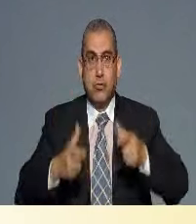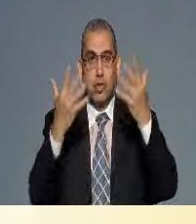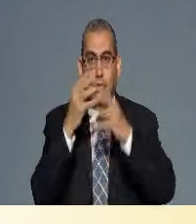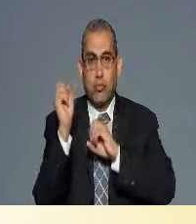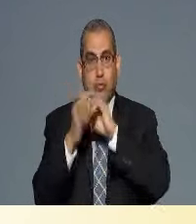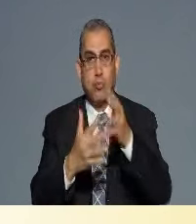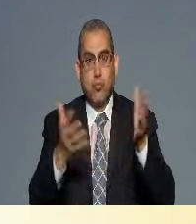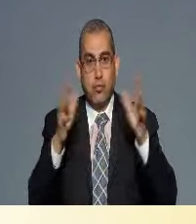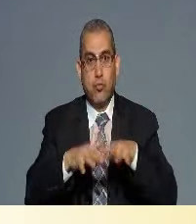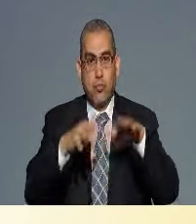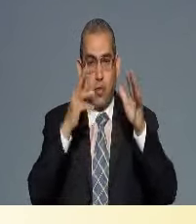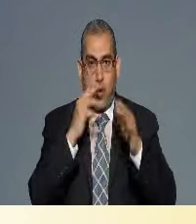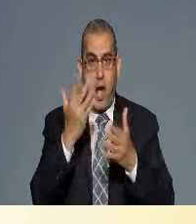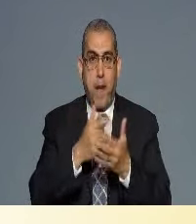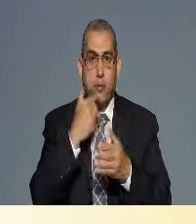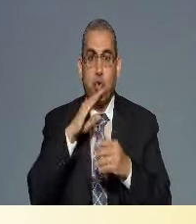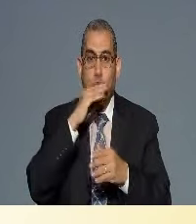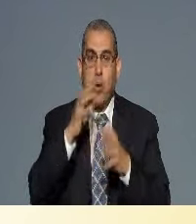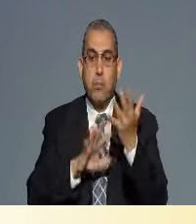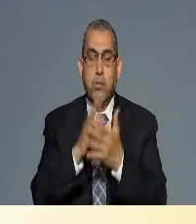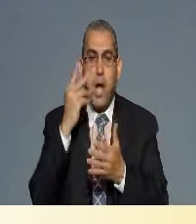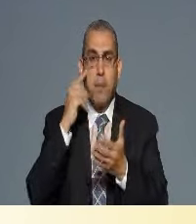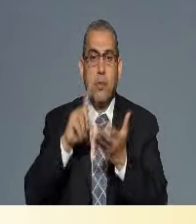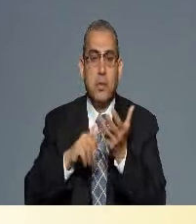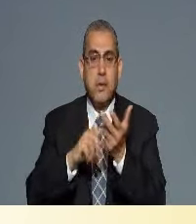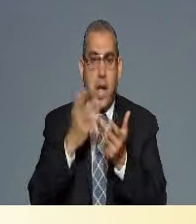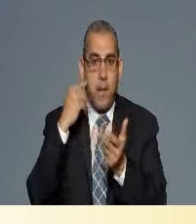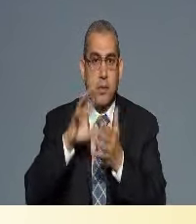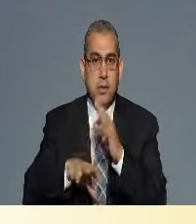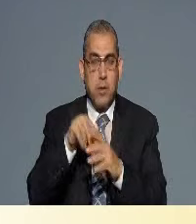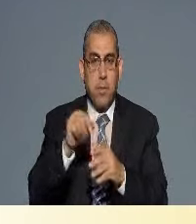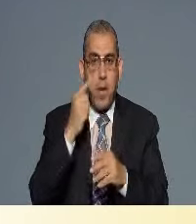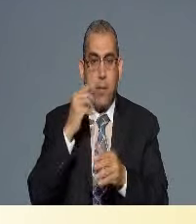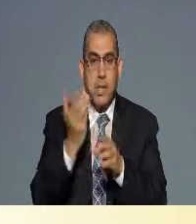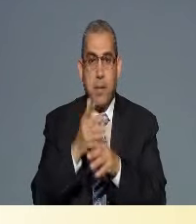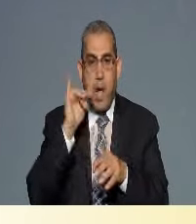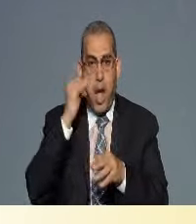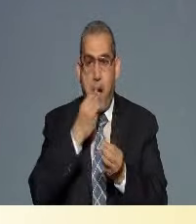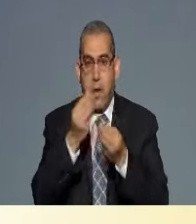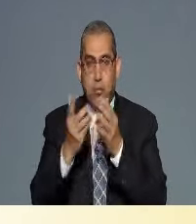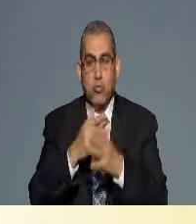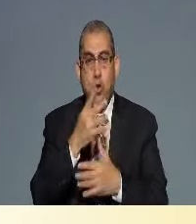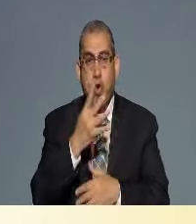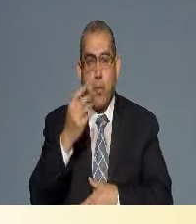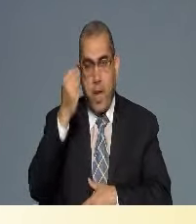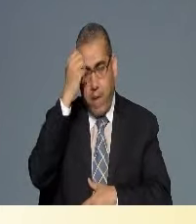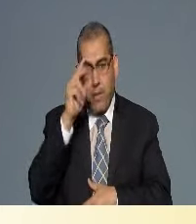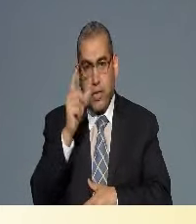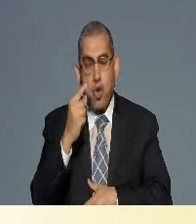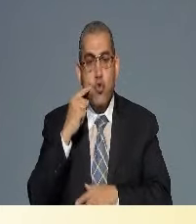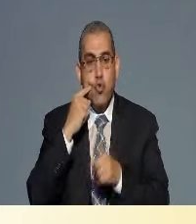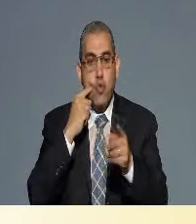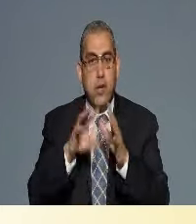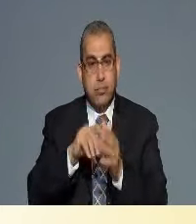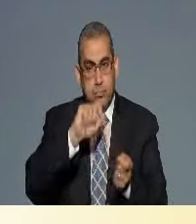وهنذكر سيادتك دلوقتي ايه المشاكل اللي بتواجهنا في الصناعات العلفيه. احنا امام 400 الف طن سكر عشان نحاول